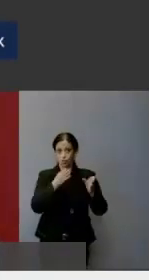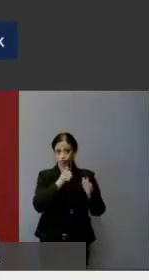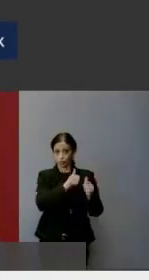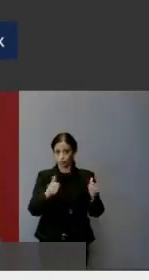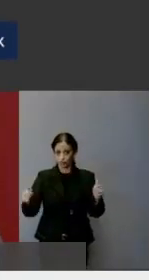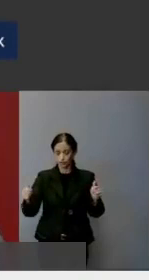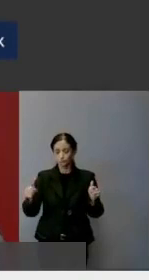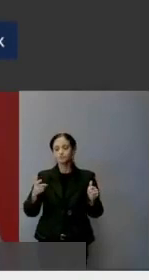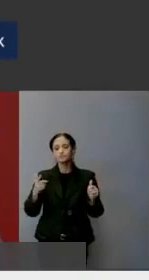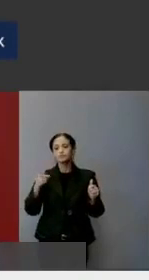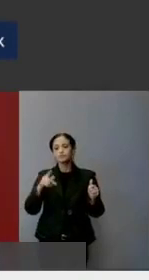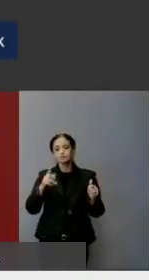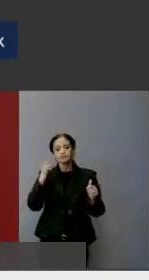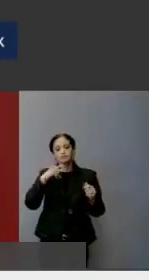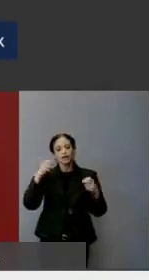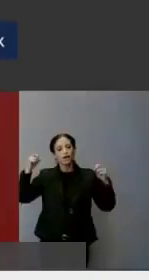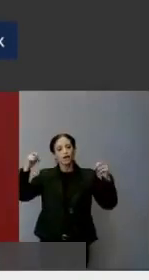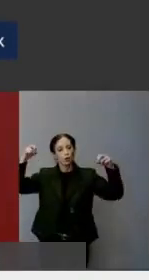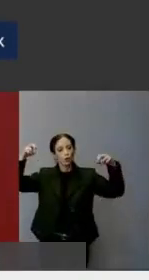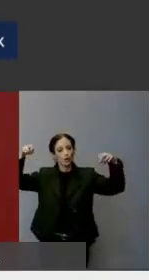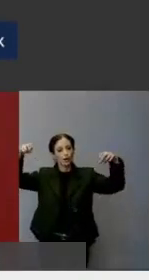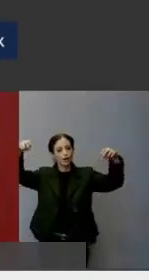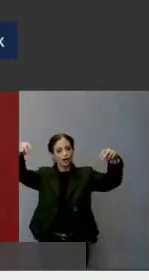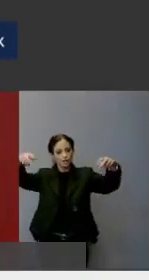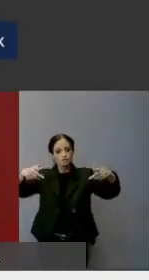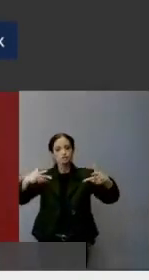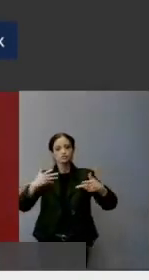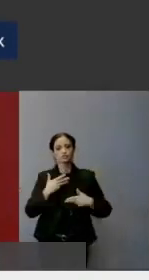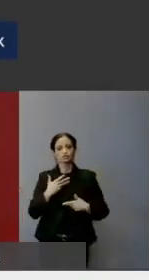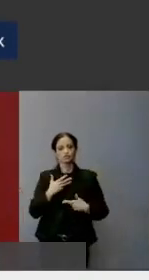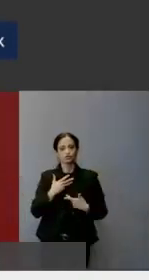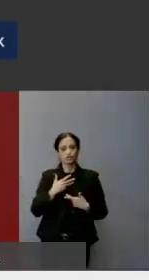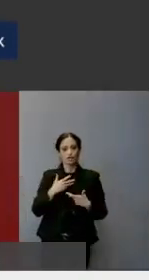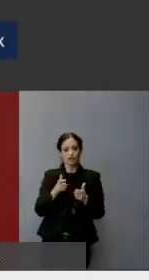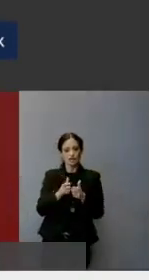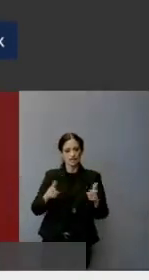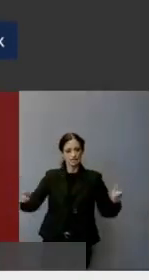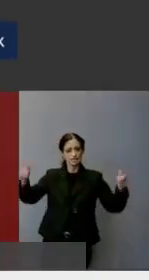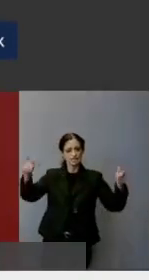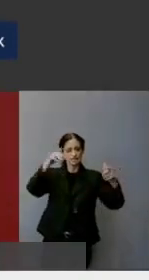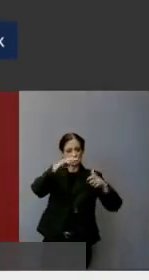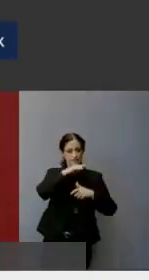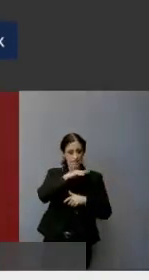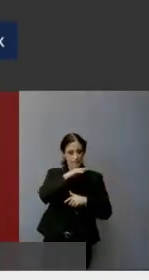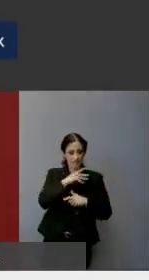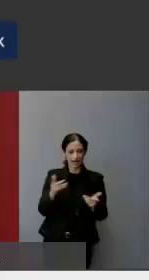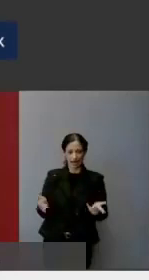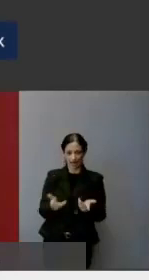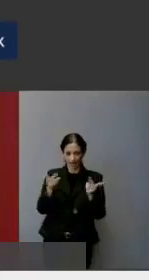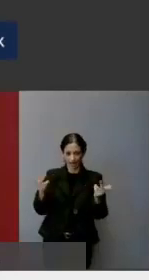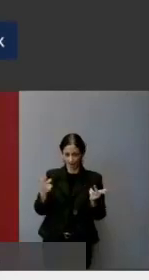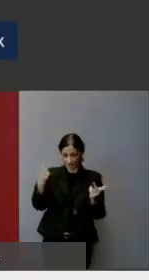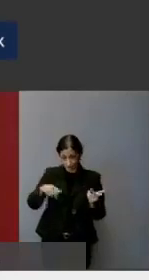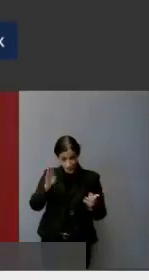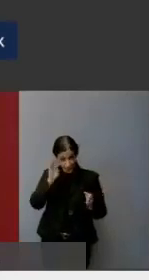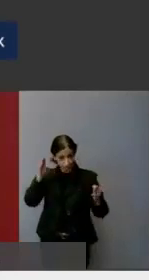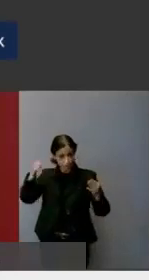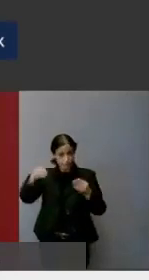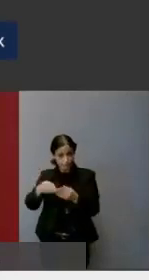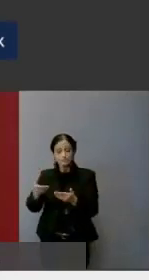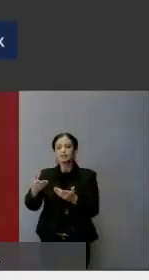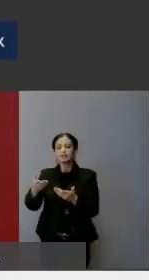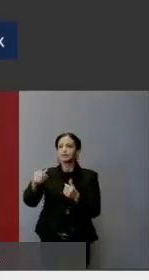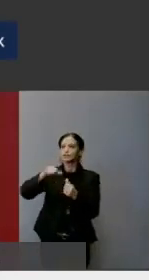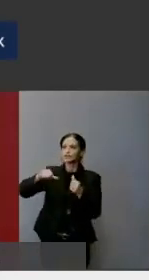dell'illuminazione pubblica si occupa city car e light che la nuova società che sta realizzando l'efficientamento energetico in città con la sostituzione